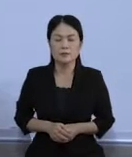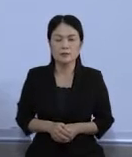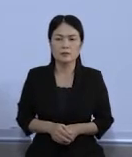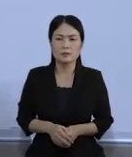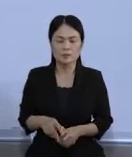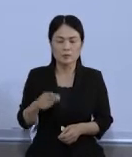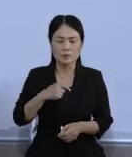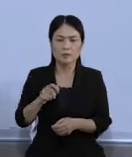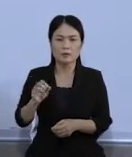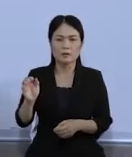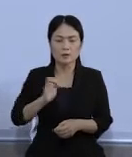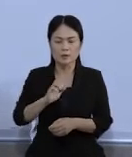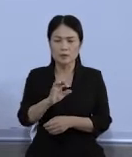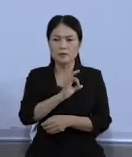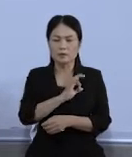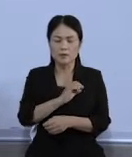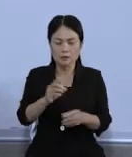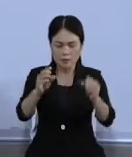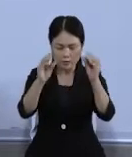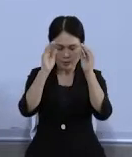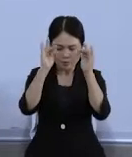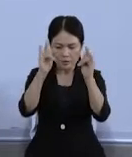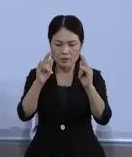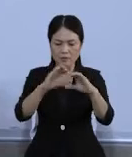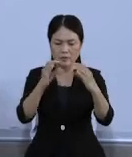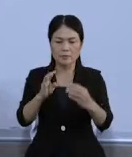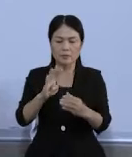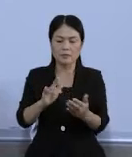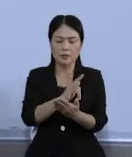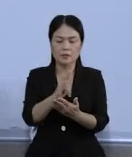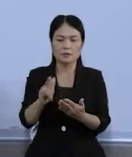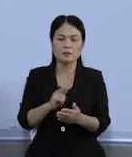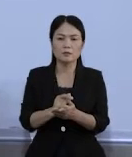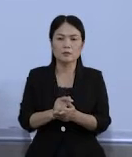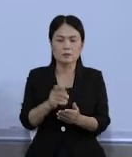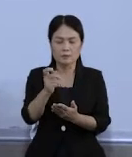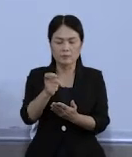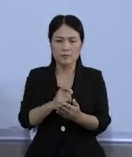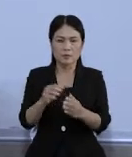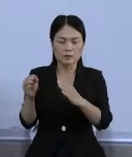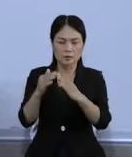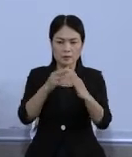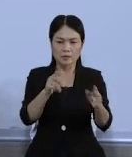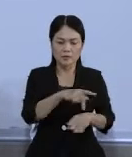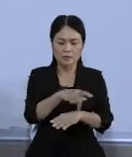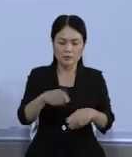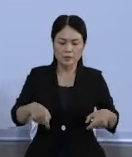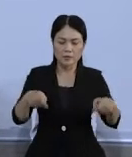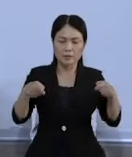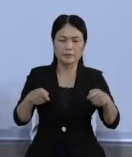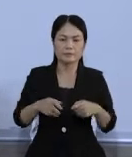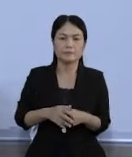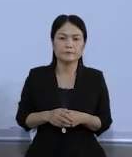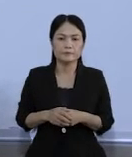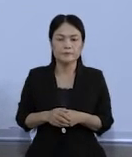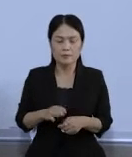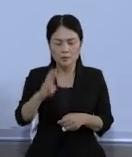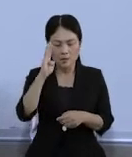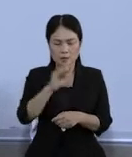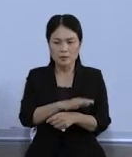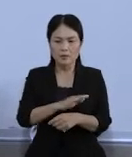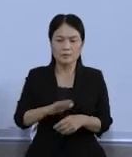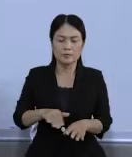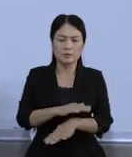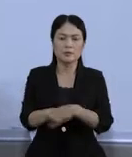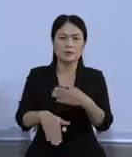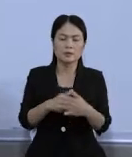Chúng rịp xuống nên khi nhóm chú mua trang xà vàng bỏ riêng ở thân ạ tiết 4 nơi xà làm ở thông sạc xa cùng rù cồng, cồng cồng bông chân năng, khai cồng bông chân năng. Sự sử dụng con